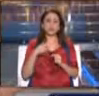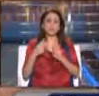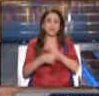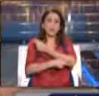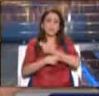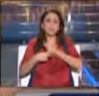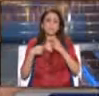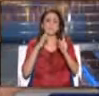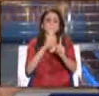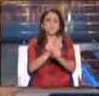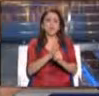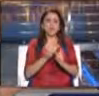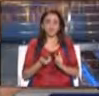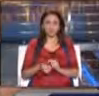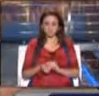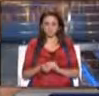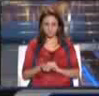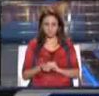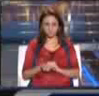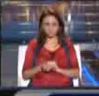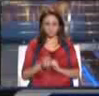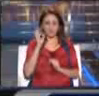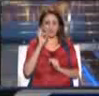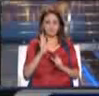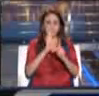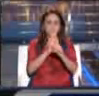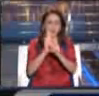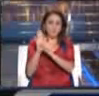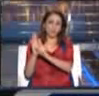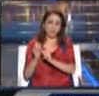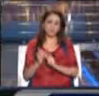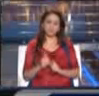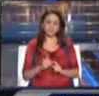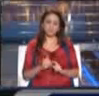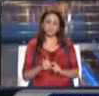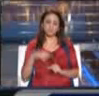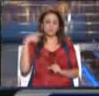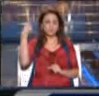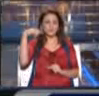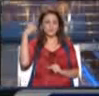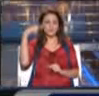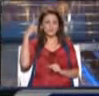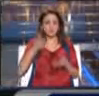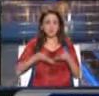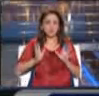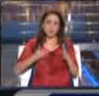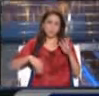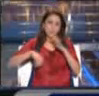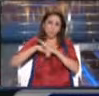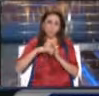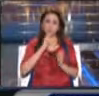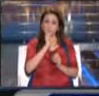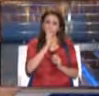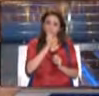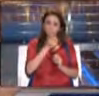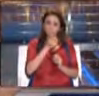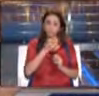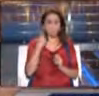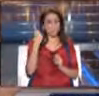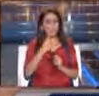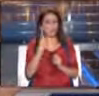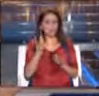يعني يعني لازم رجل الاعمال هو اللي يبقى منحازين ليه. ففكره ان ان ان لاعب الكره يصبح اعلاميا فده